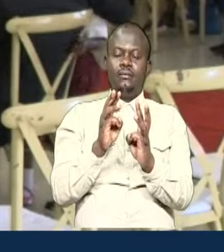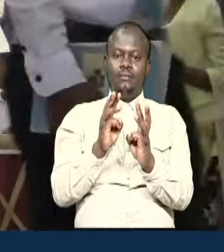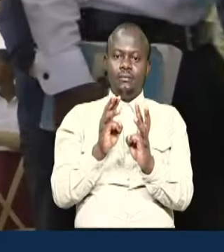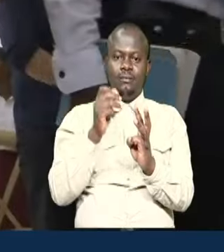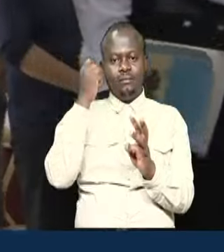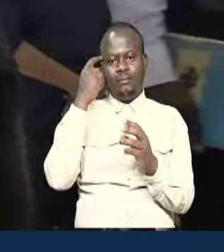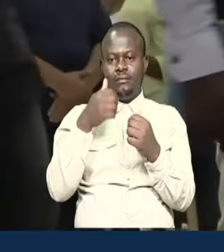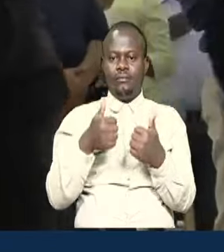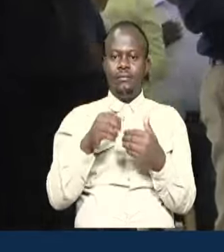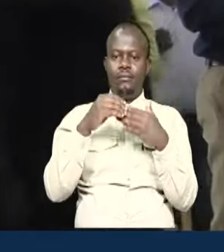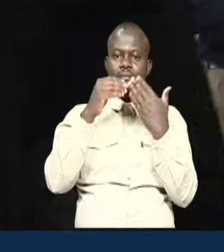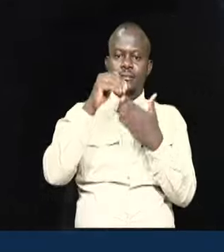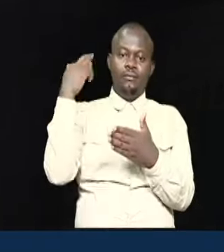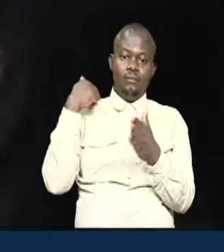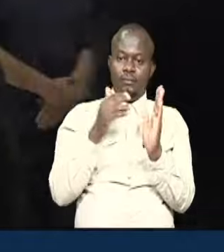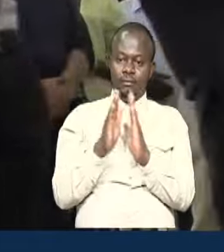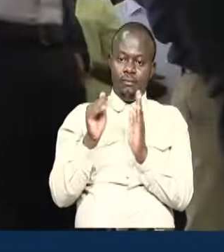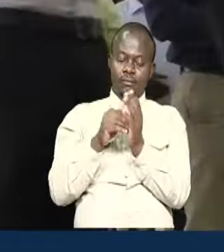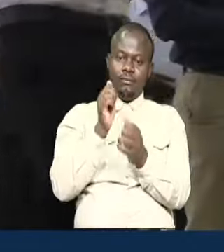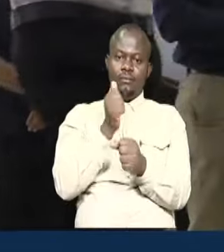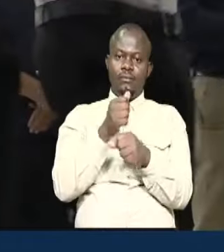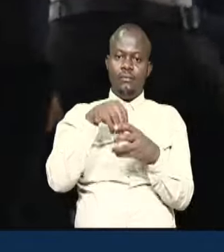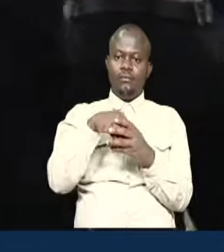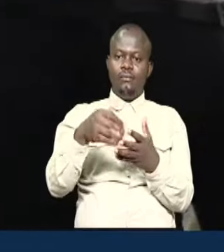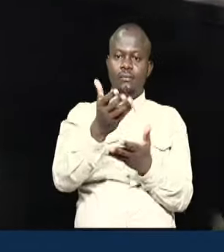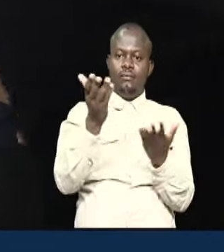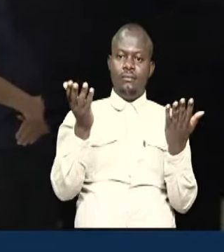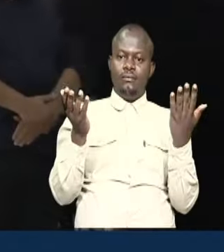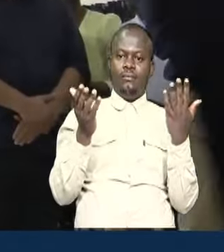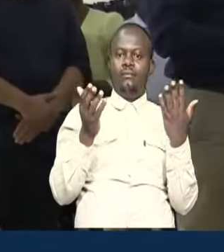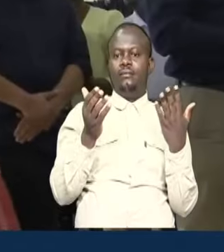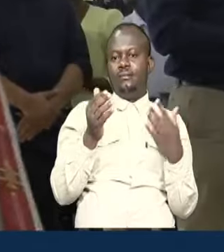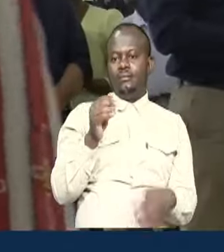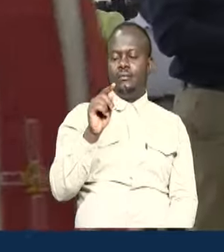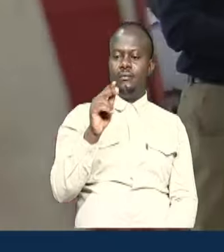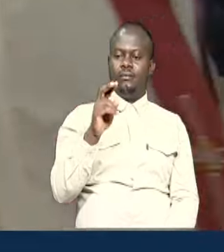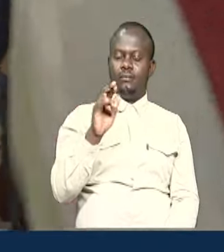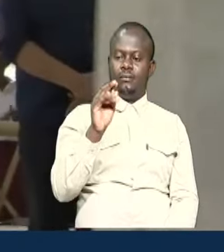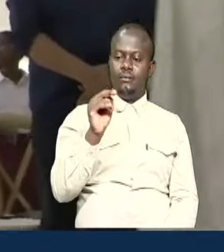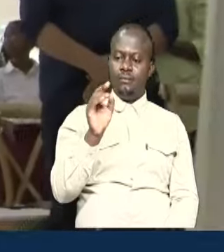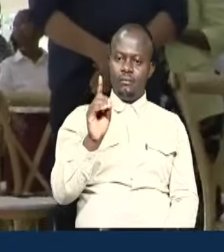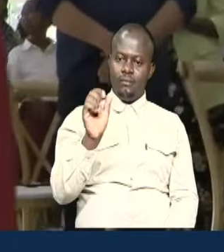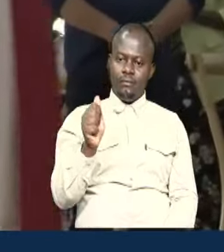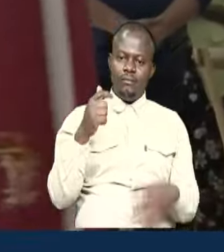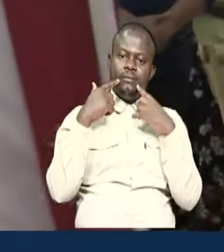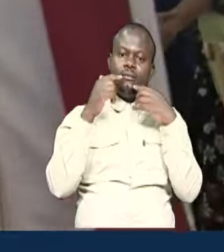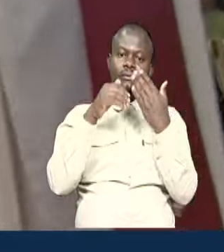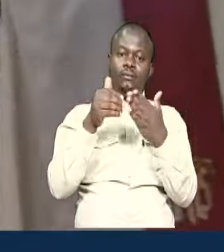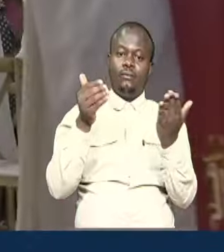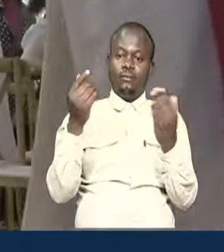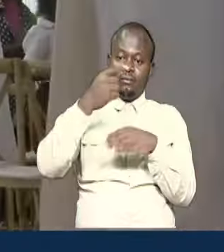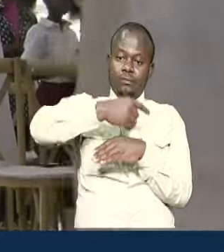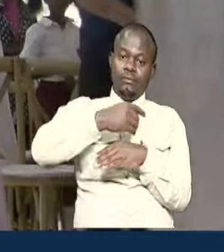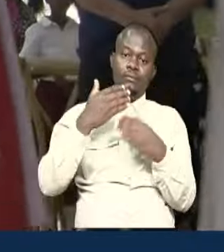sens. Umuyobozi ushinzwe igenabikorwa n'imikorere muri Maison Shalom, Nyindi y'Abarema Kurinda Sublime, asobanura ko uyu ari umunsi